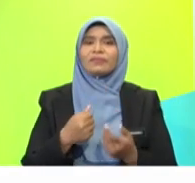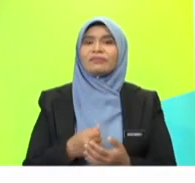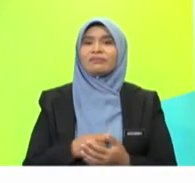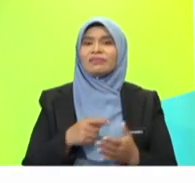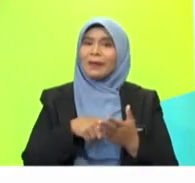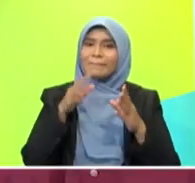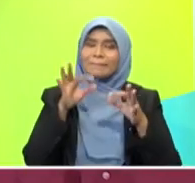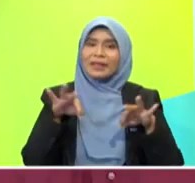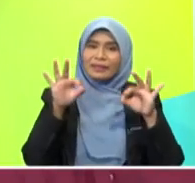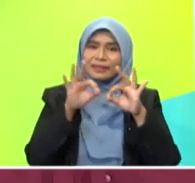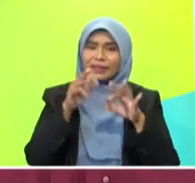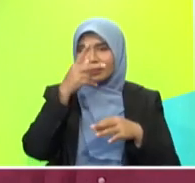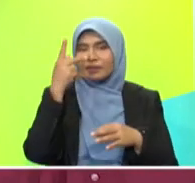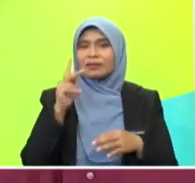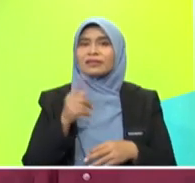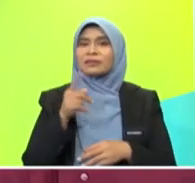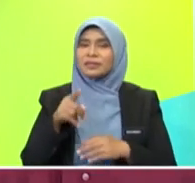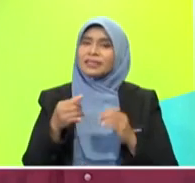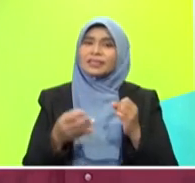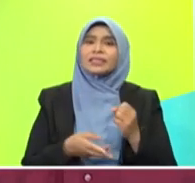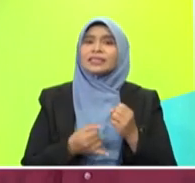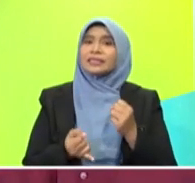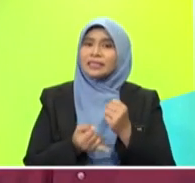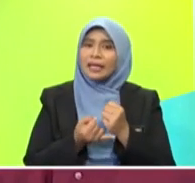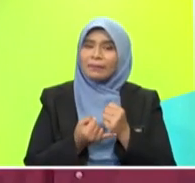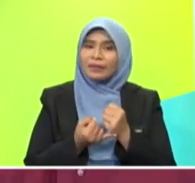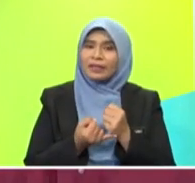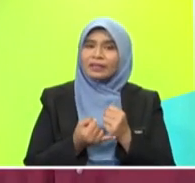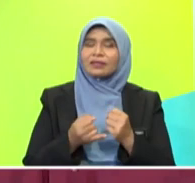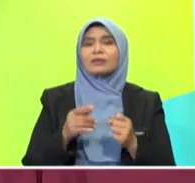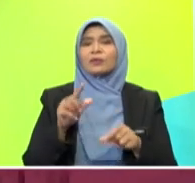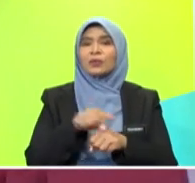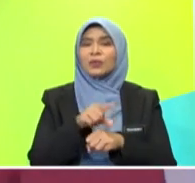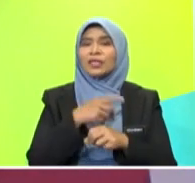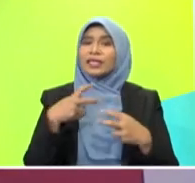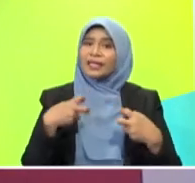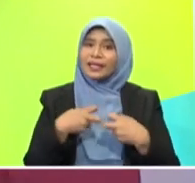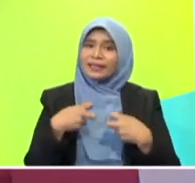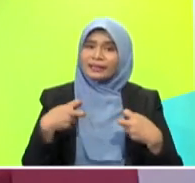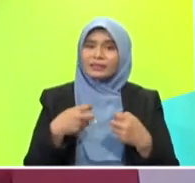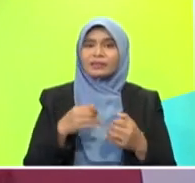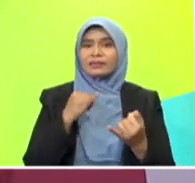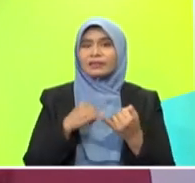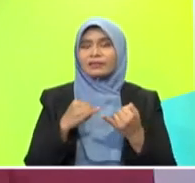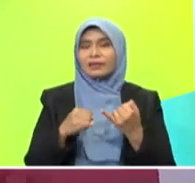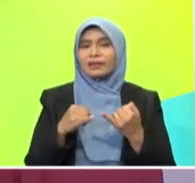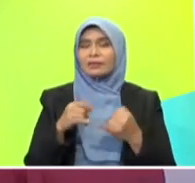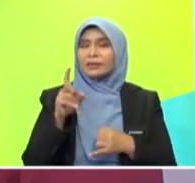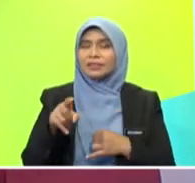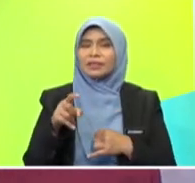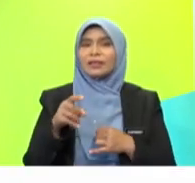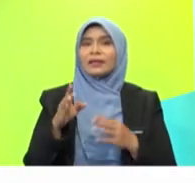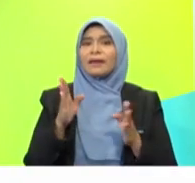ini penting karena kita perlu menjimatkan penggunaan elektri yang terakhir memastikan makna